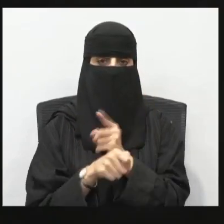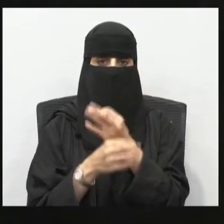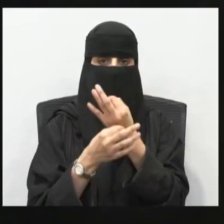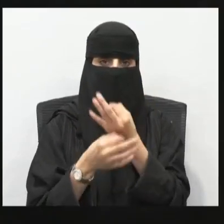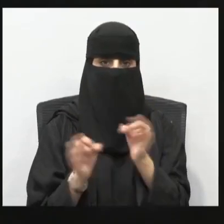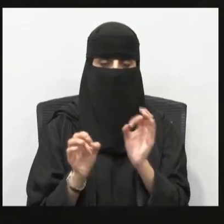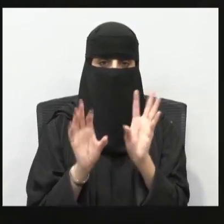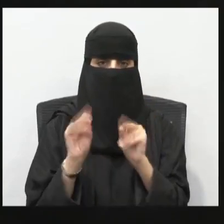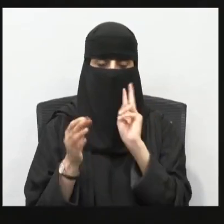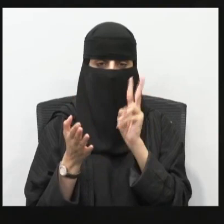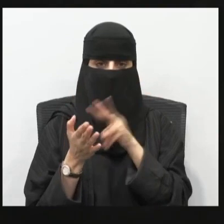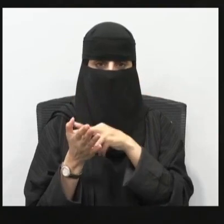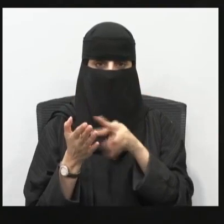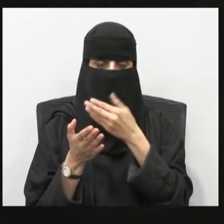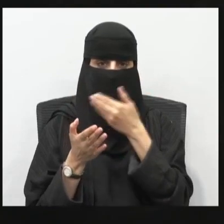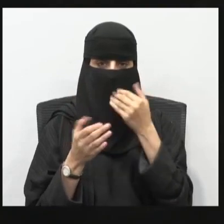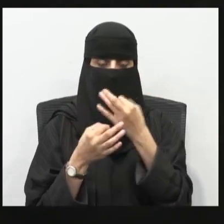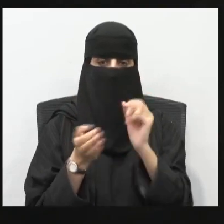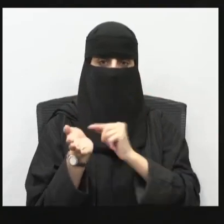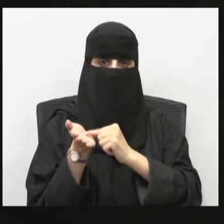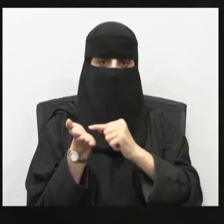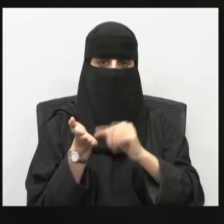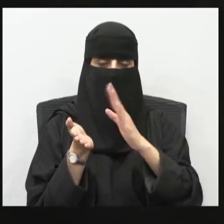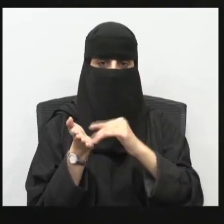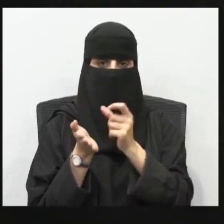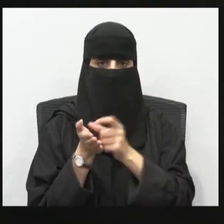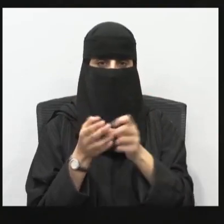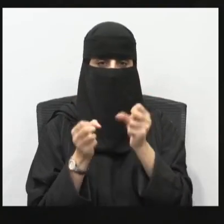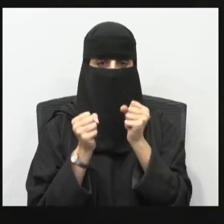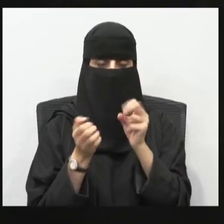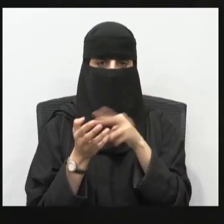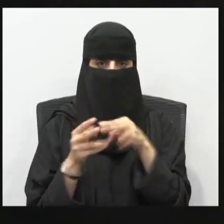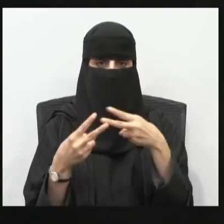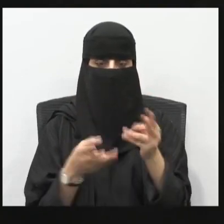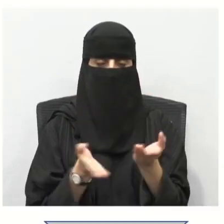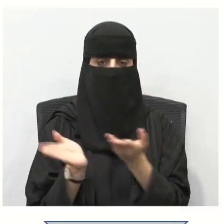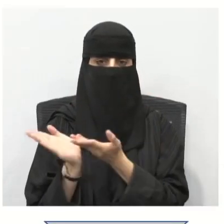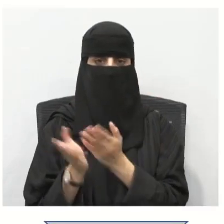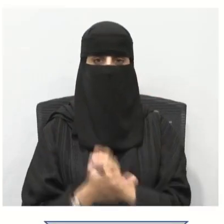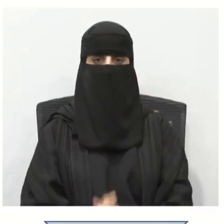قراءه صامته وضع خط تحت الكلمات التي يصعب علينا قراءتها